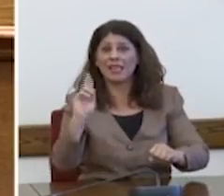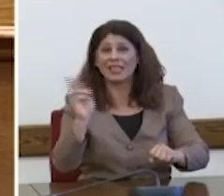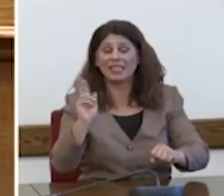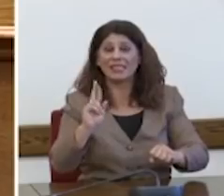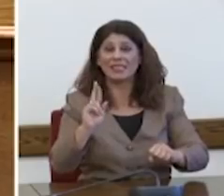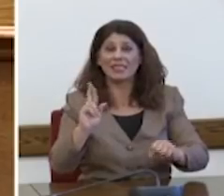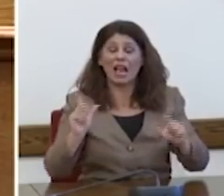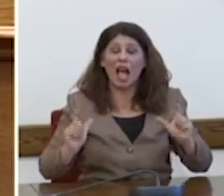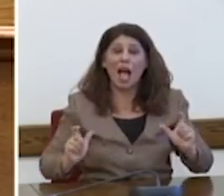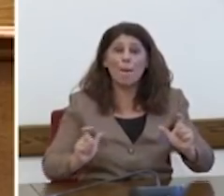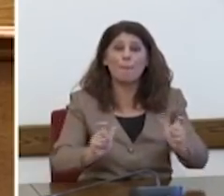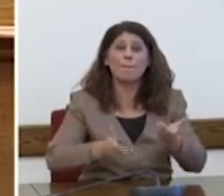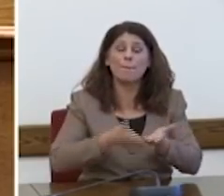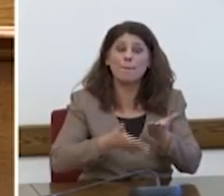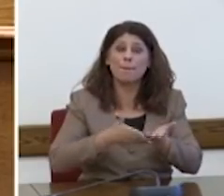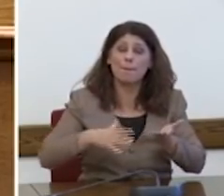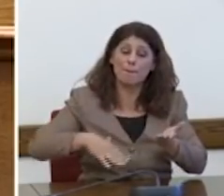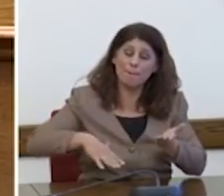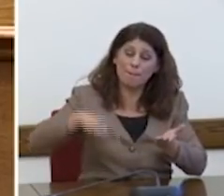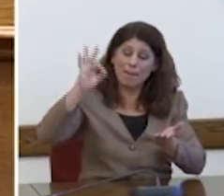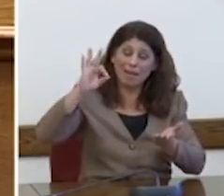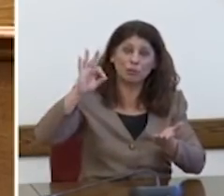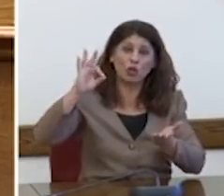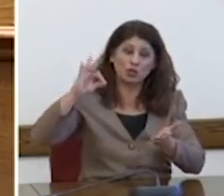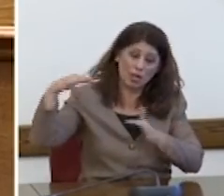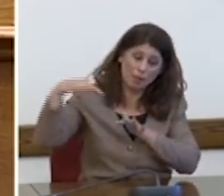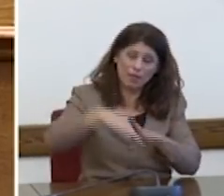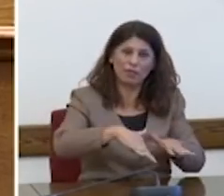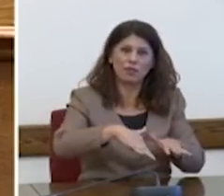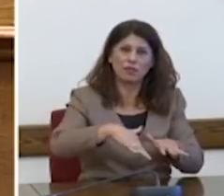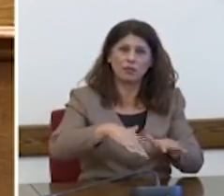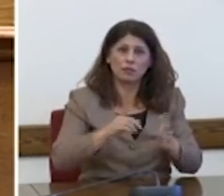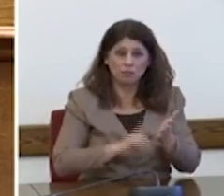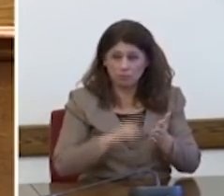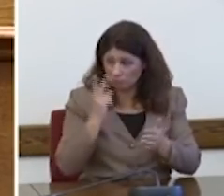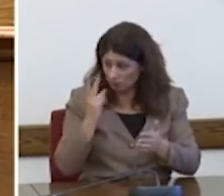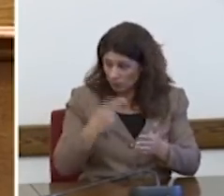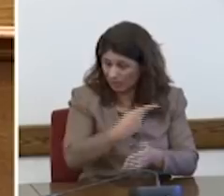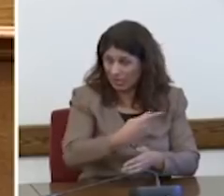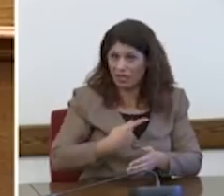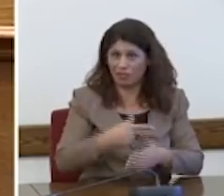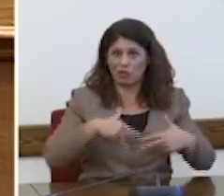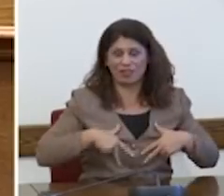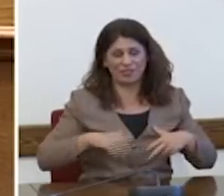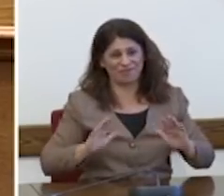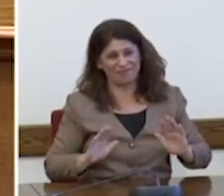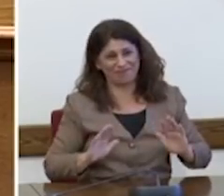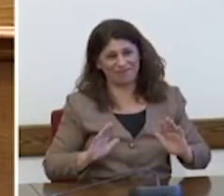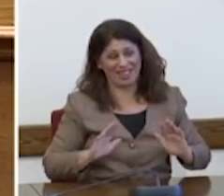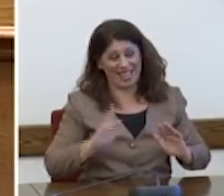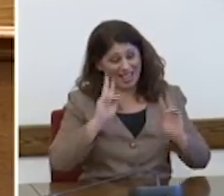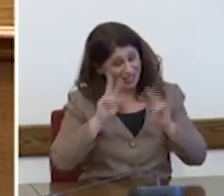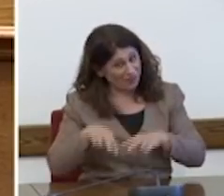αμυντικής συνδρομής σε περίπτωση επίθεσης, η οποία φυσικά θα πρέπει να διαπιστώνεται από κοινού. Προσέξτε, να διαπιστώνεται από